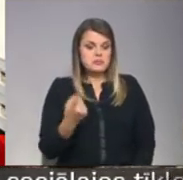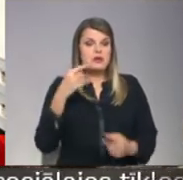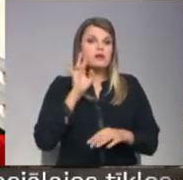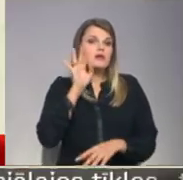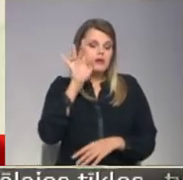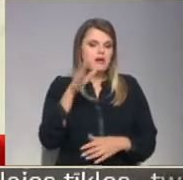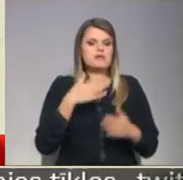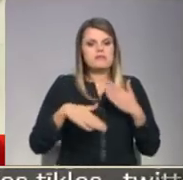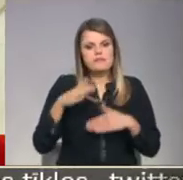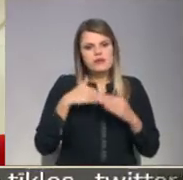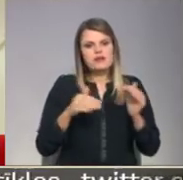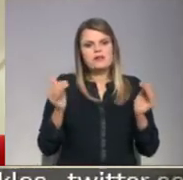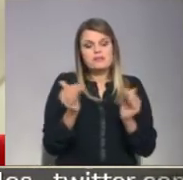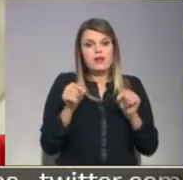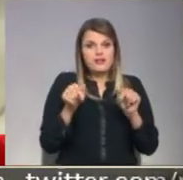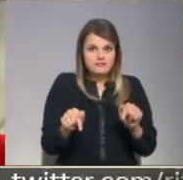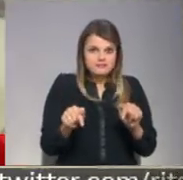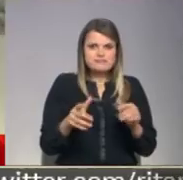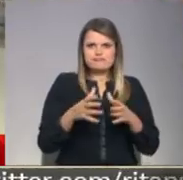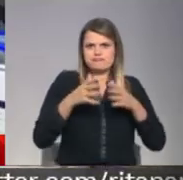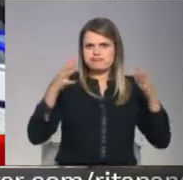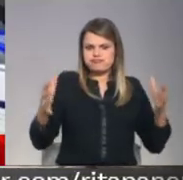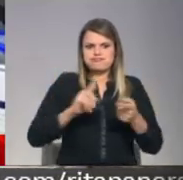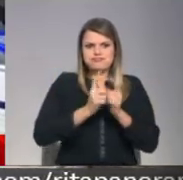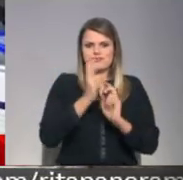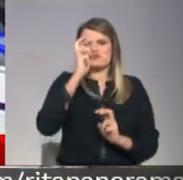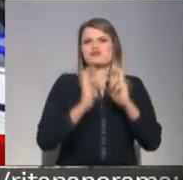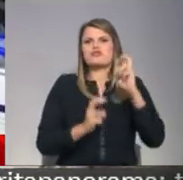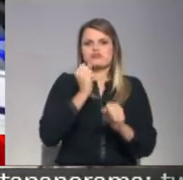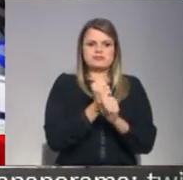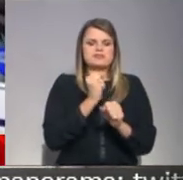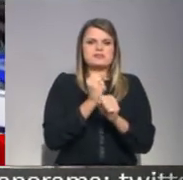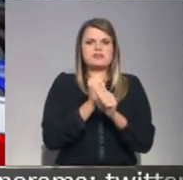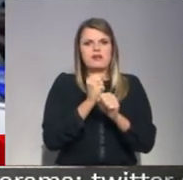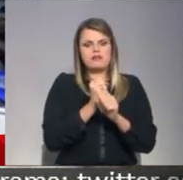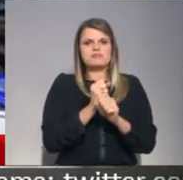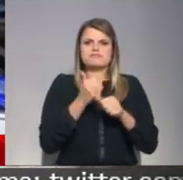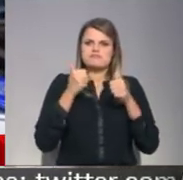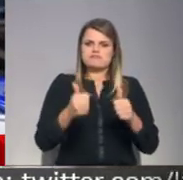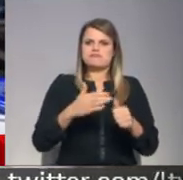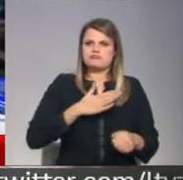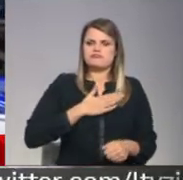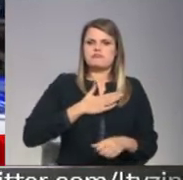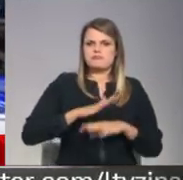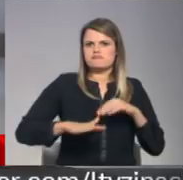laiku vēlētos nelielo darbnīcu attīstīt par ražotni, kurā strādātu uzticami